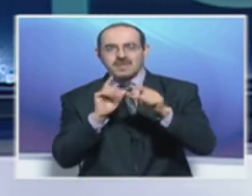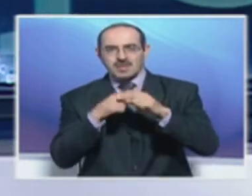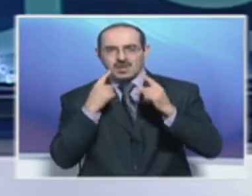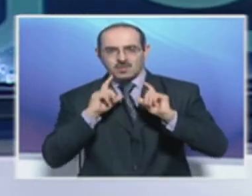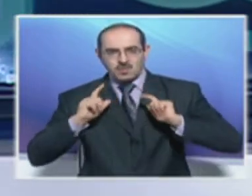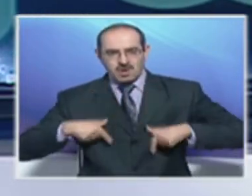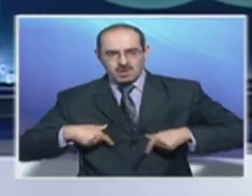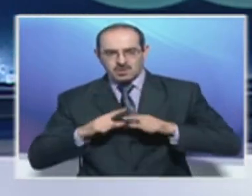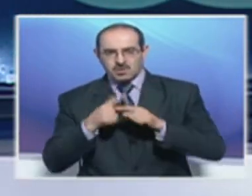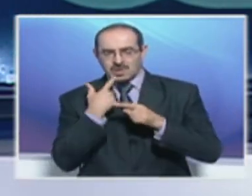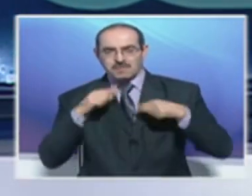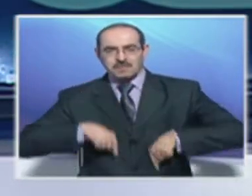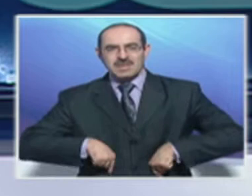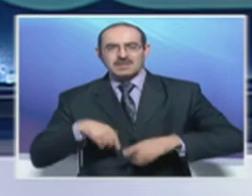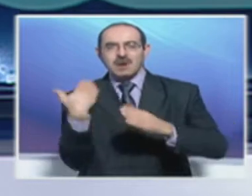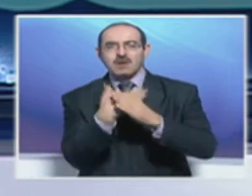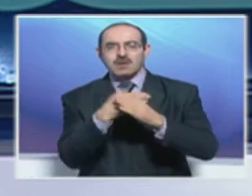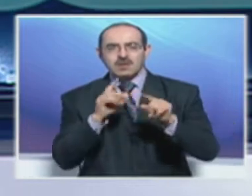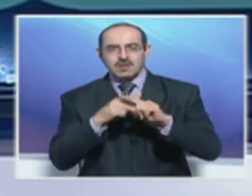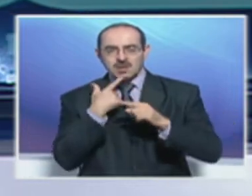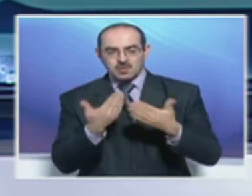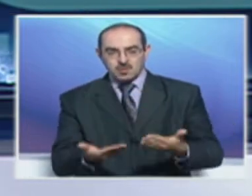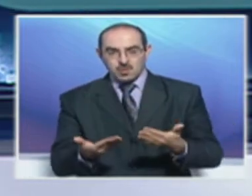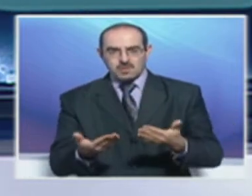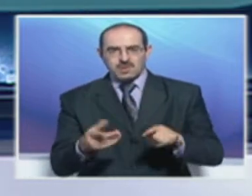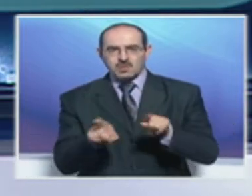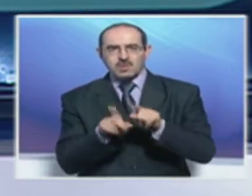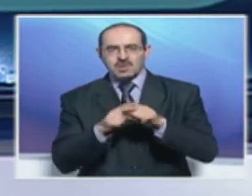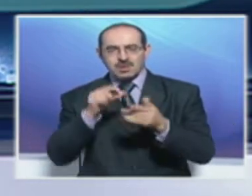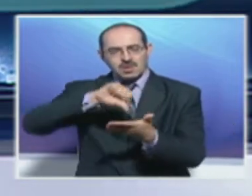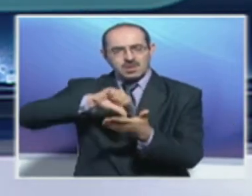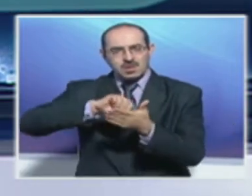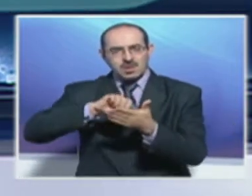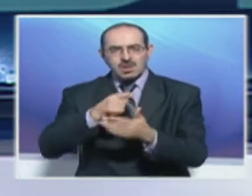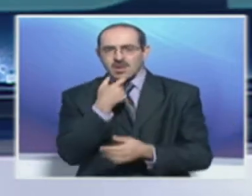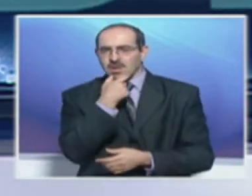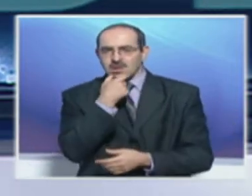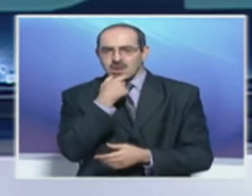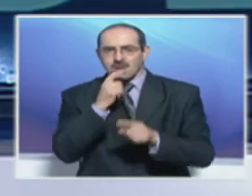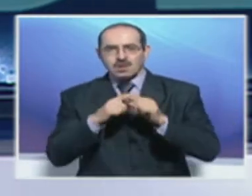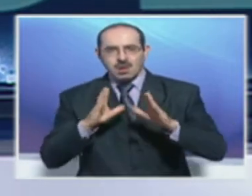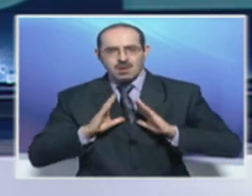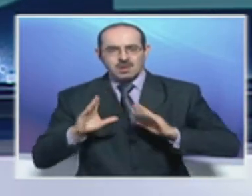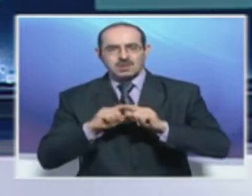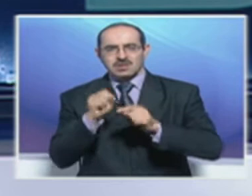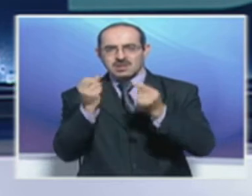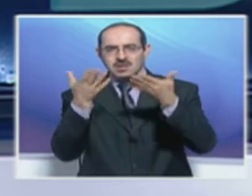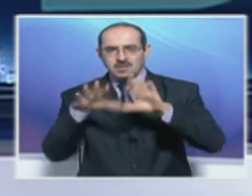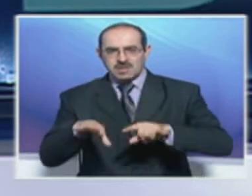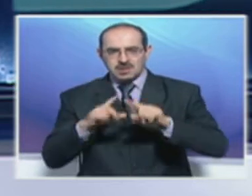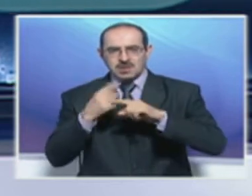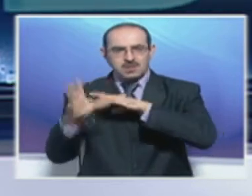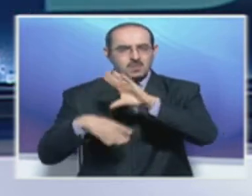وزيرة التربية الوطنية نورية بن غبريط ابتداء من اليوم بالعاصمة البريطانية لندن، تشارك في أشغال